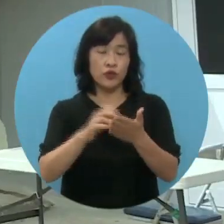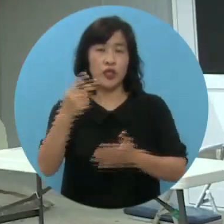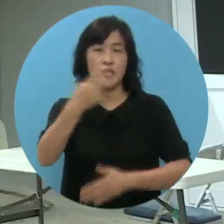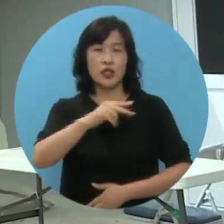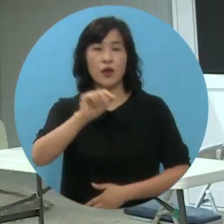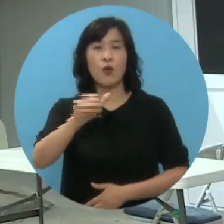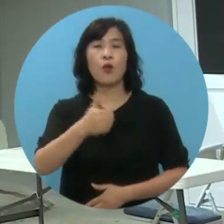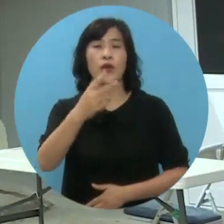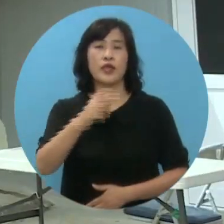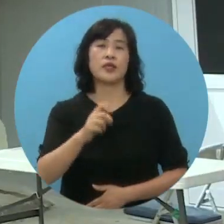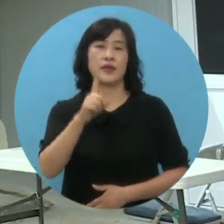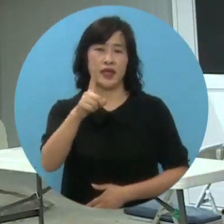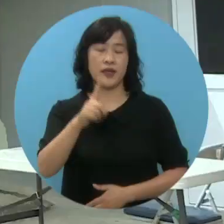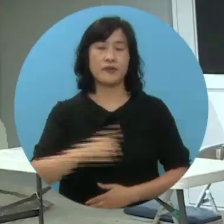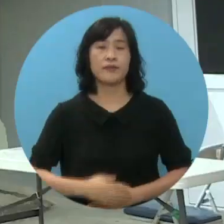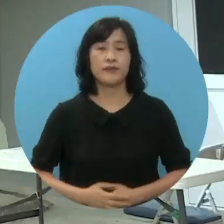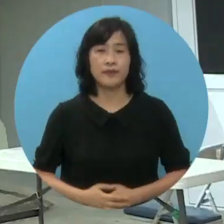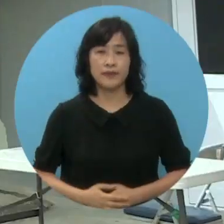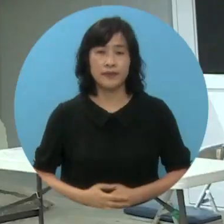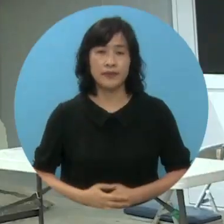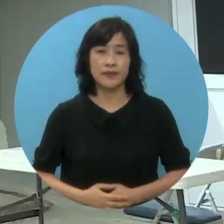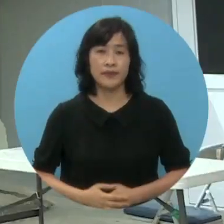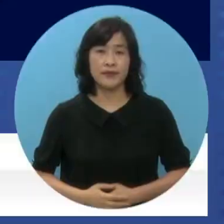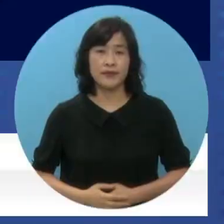주택수는 2,521동입니다.